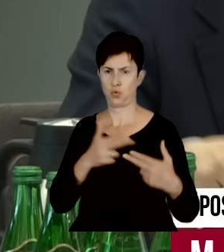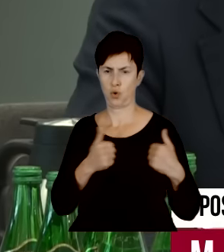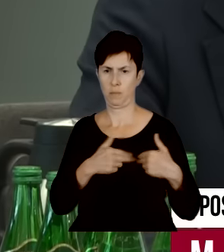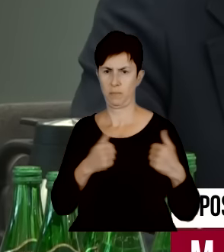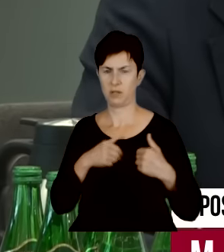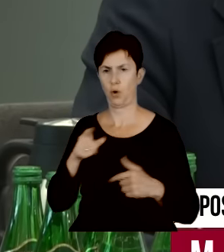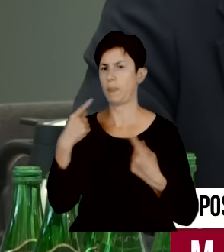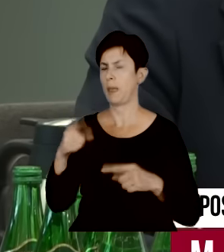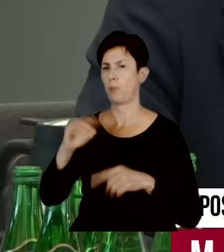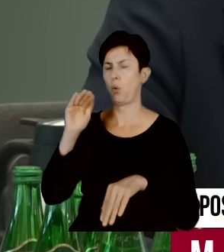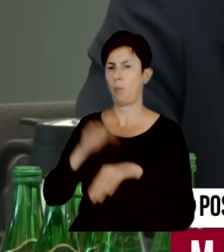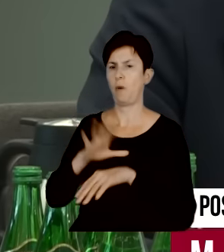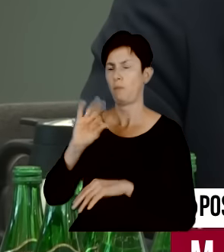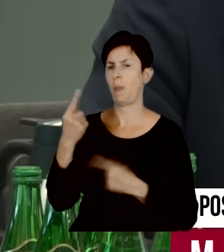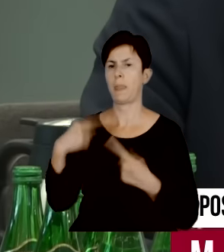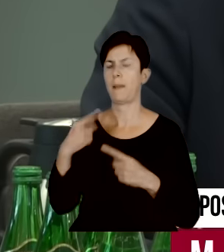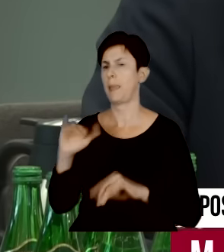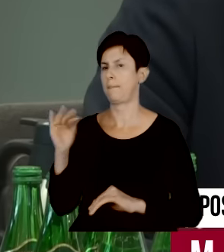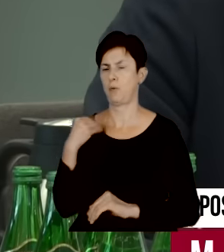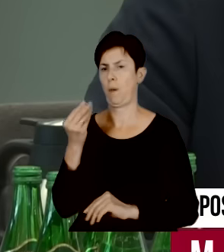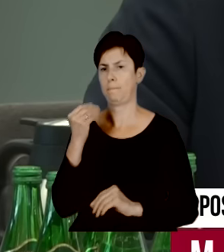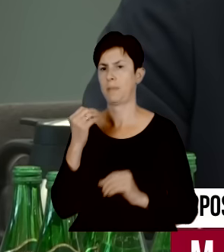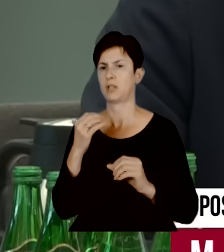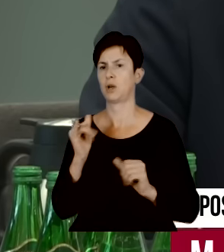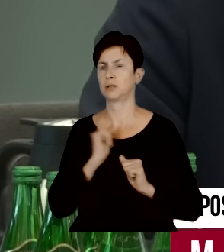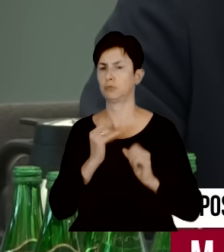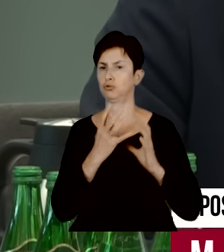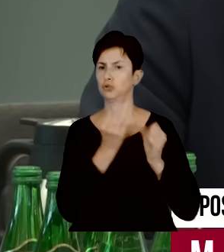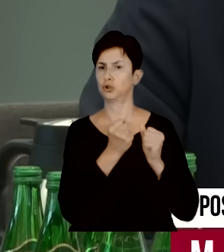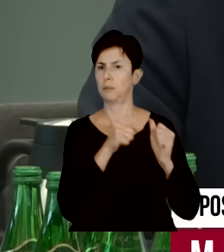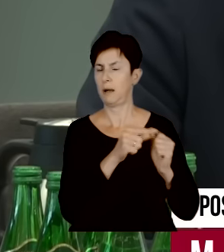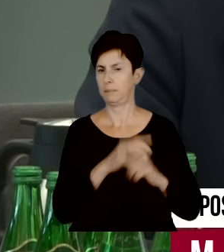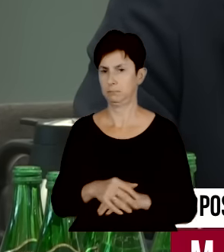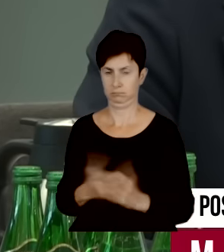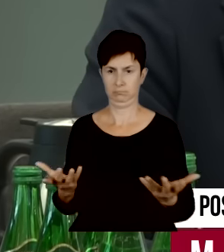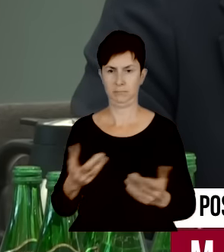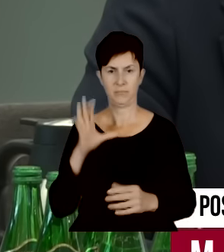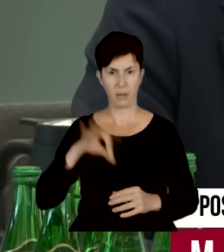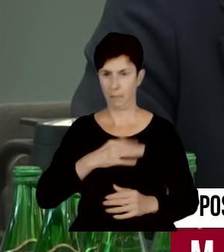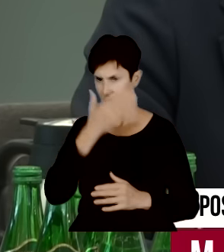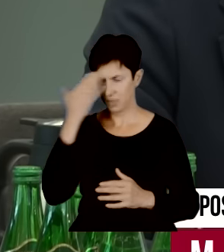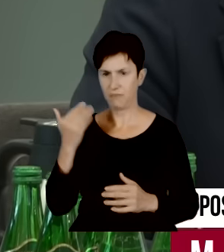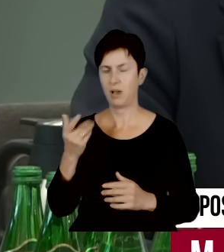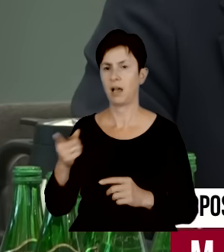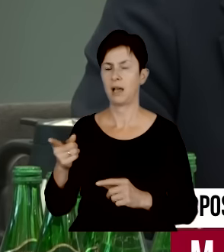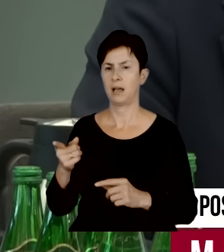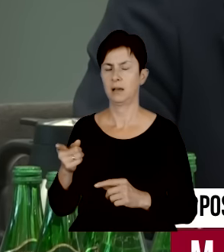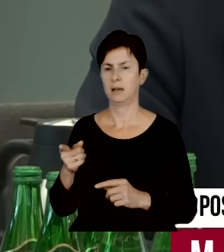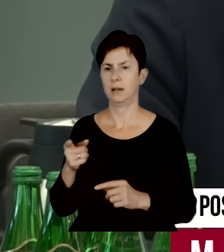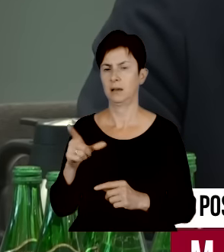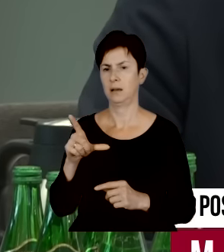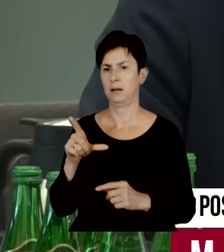zawarł umowy bo nie były zabezpieczone środki czy może też pan o tym nie wie tak s jak nie wie Pan że w spór z państwem polskim musiały wejść te